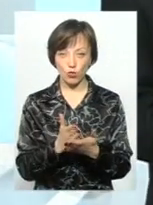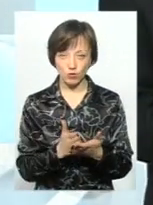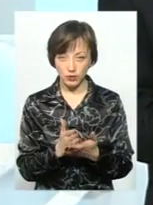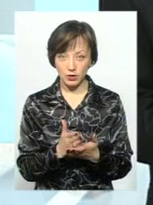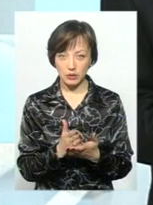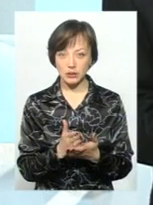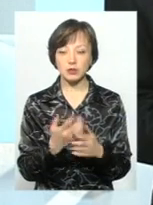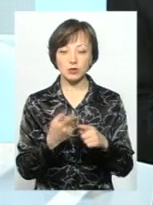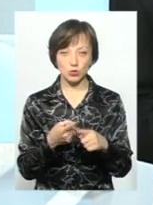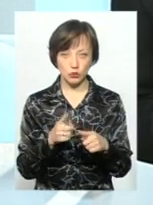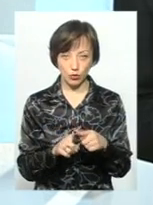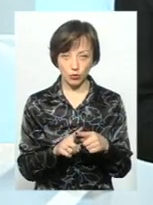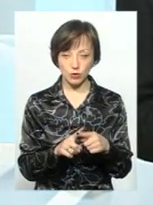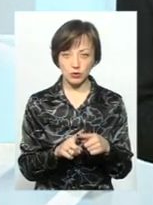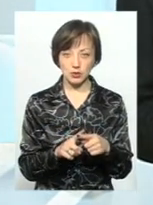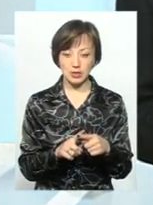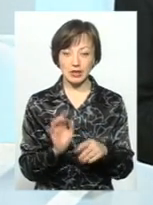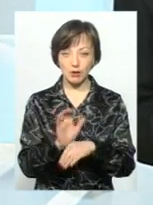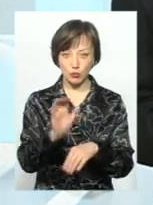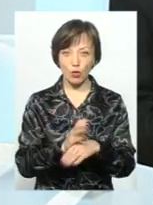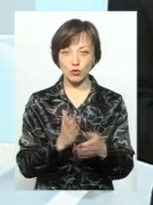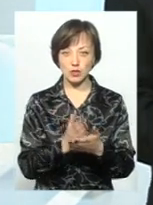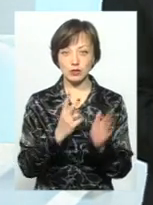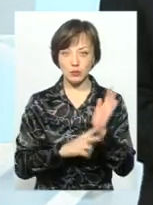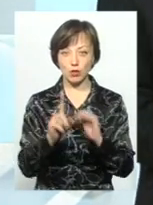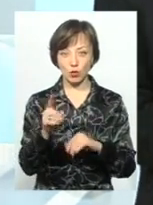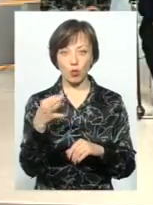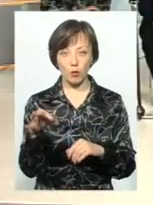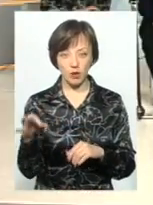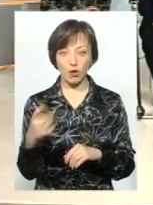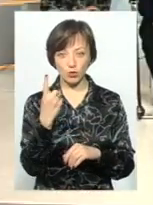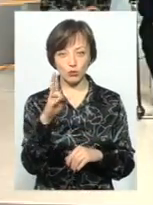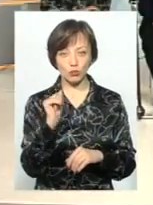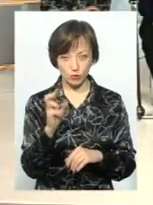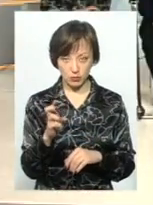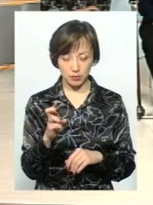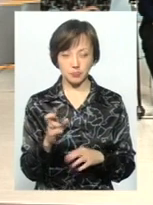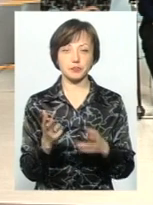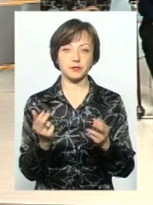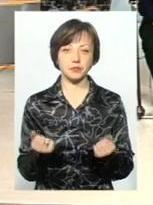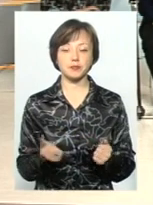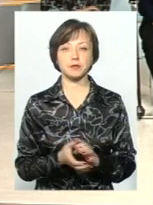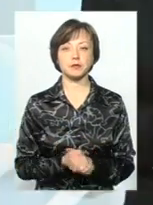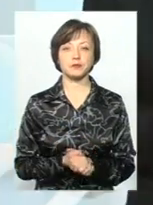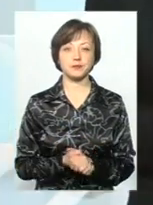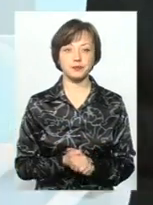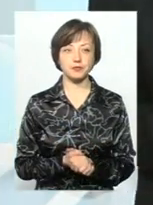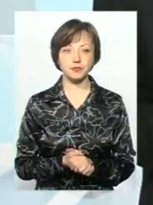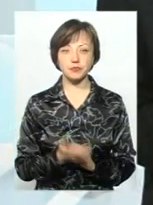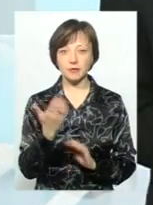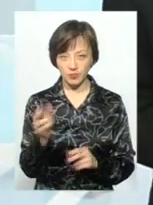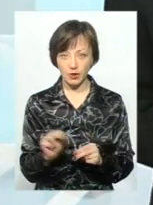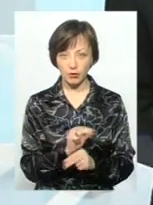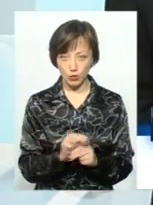з цього, за транспортування обслуговування, ви отримуєте 71 копійку за один кубічний метр. Ви ж